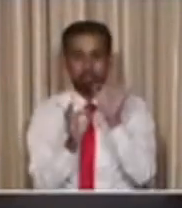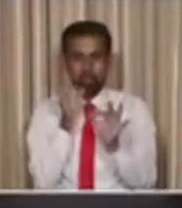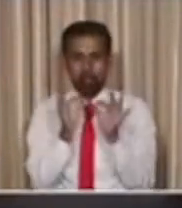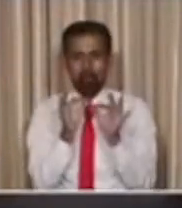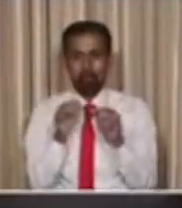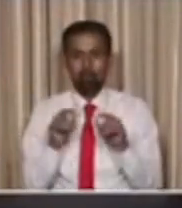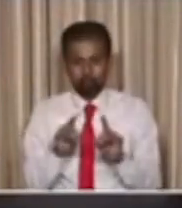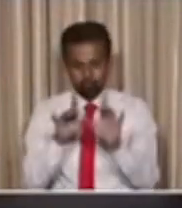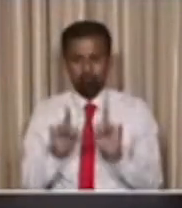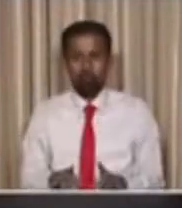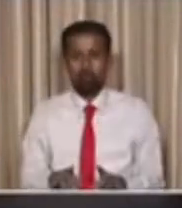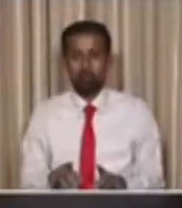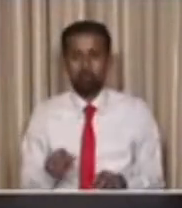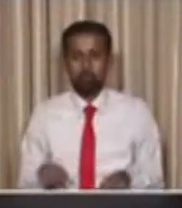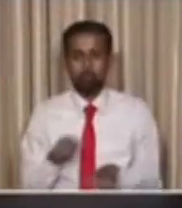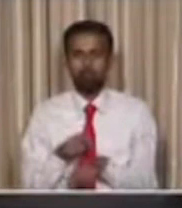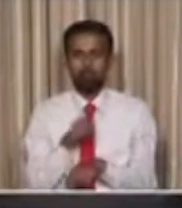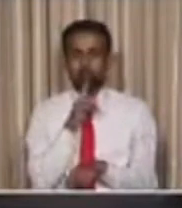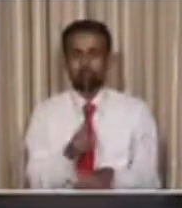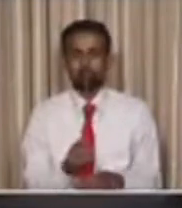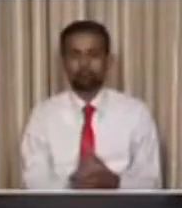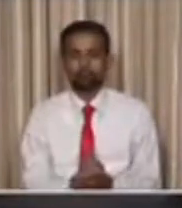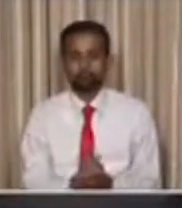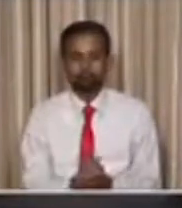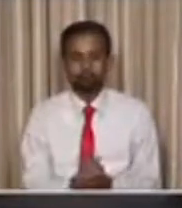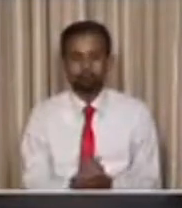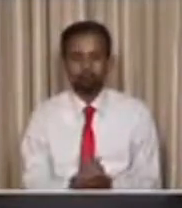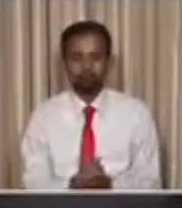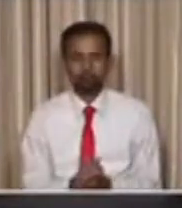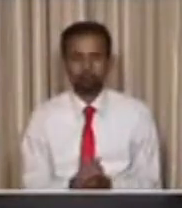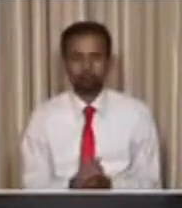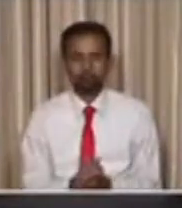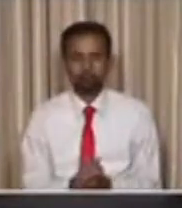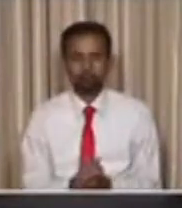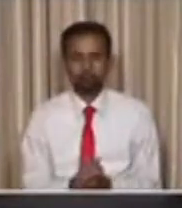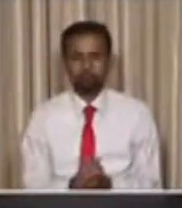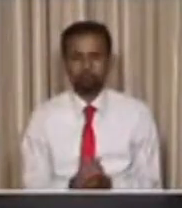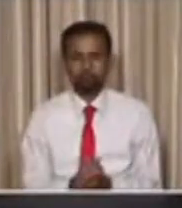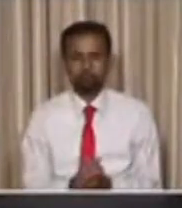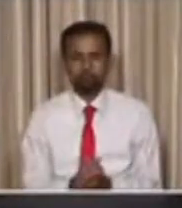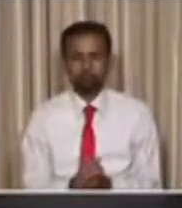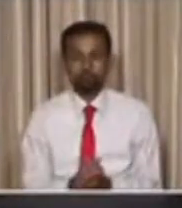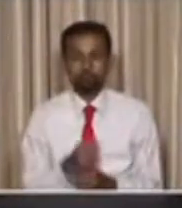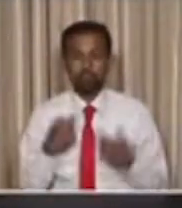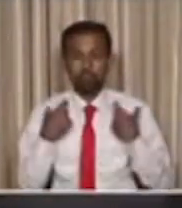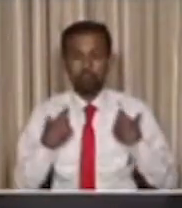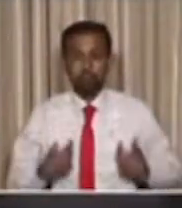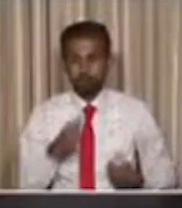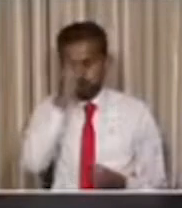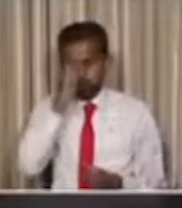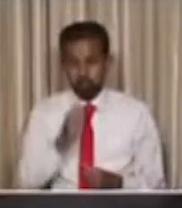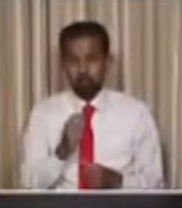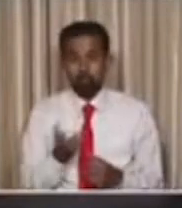අද සිද්ධ වෙලා කියන එක මම මේ අවස්ථාවේදී අපි කියනවා. ඒ නිසා විශේෂයෙන්ම අද රාජපක්ෂ මහත්තුරුන්ටත්